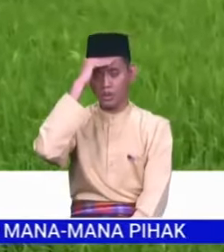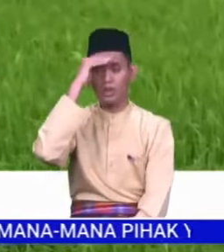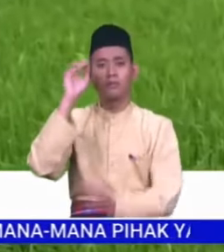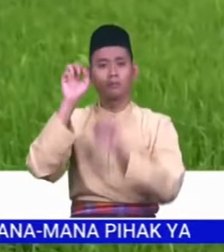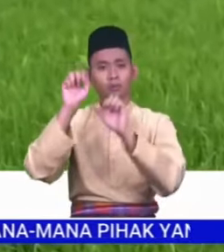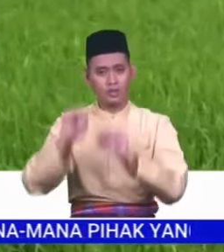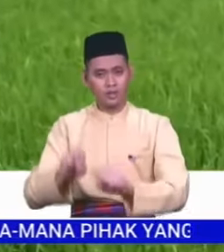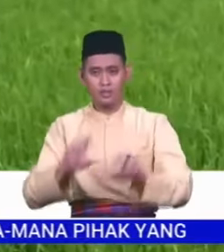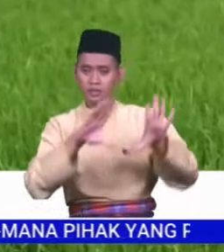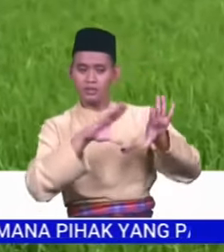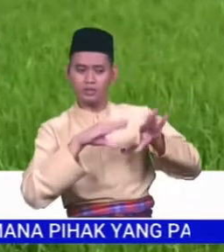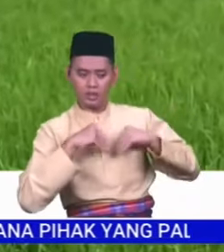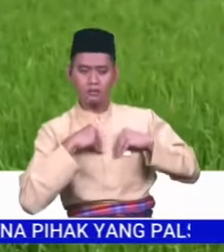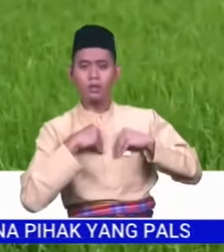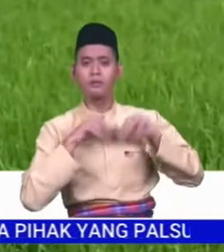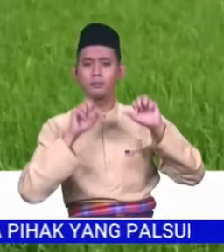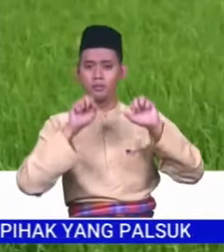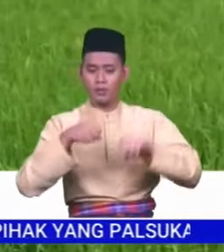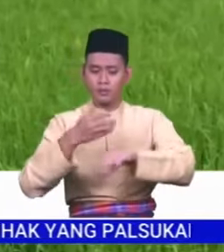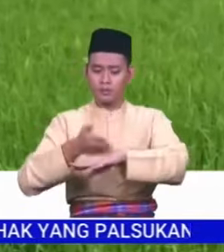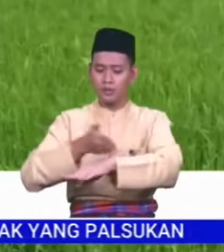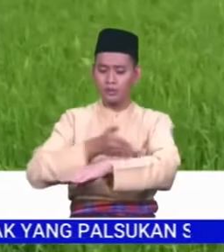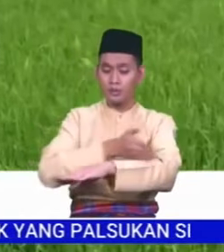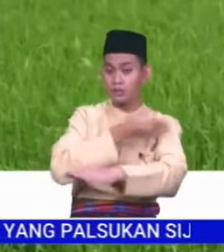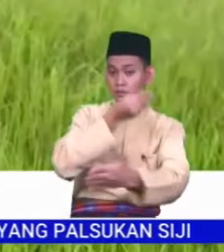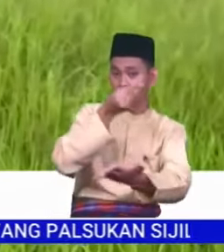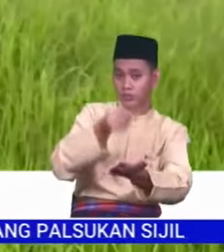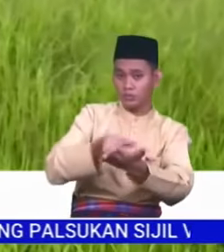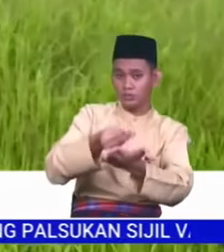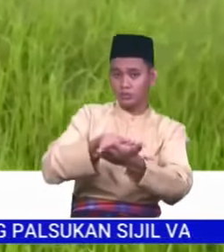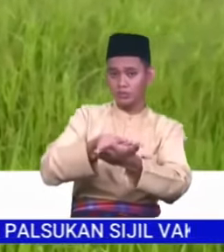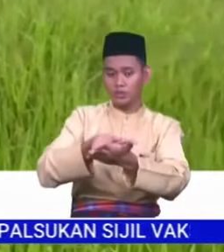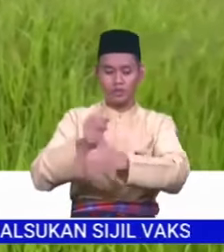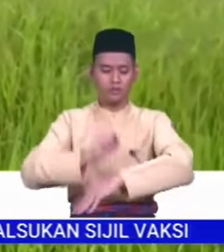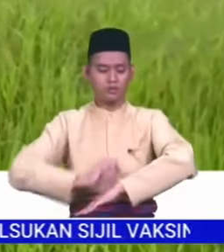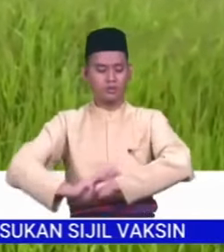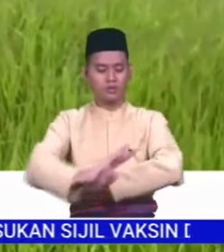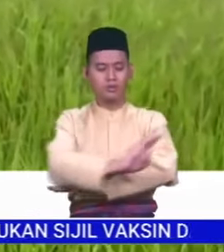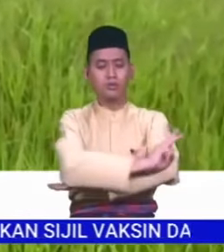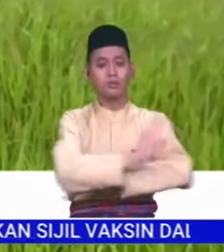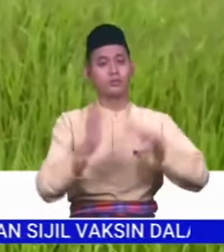meningkatkan hasil mendapatkan sawah ini khususnya